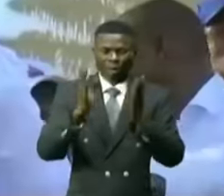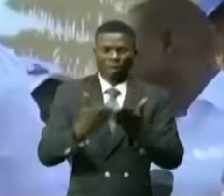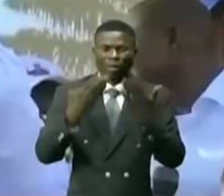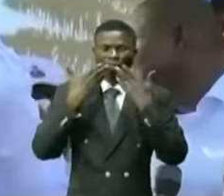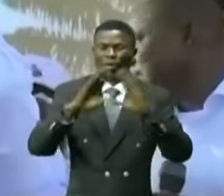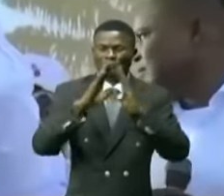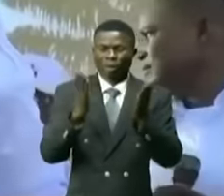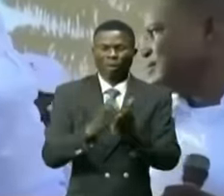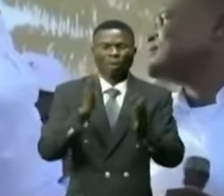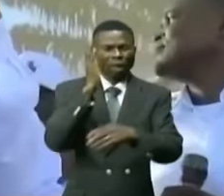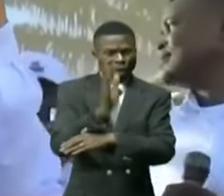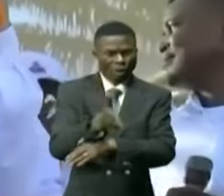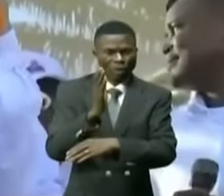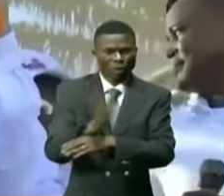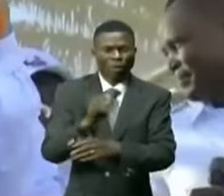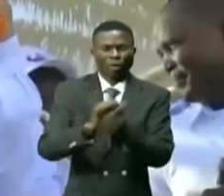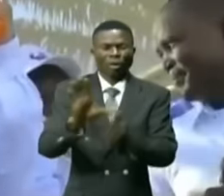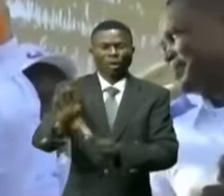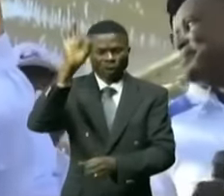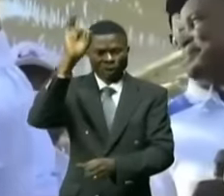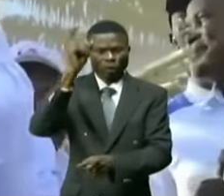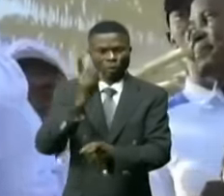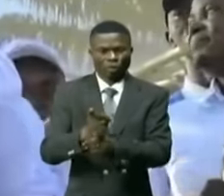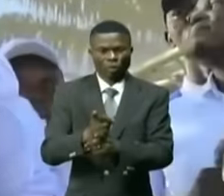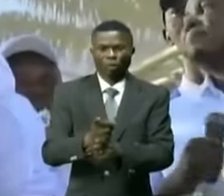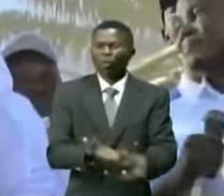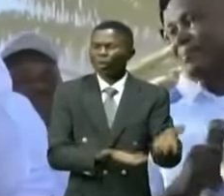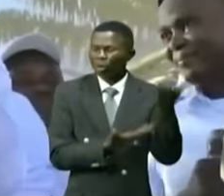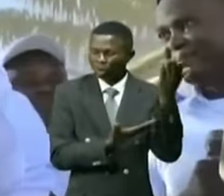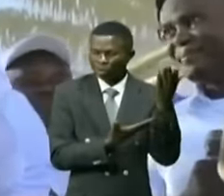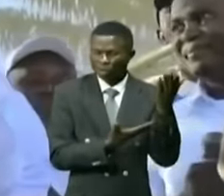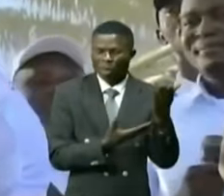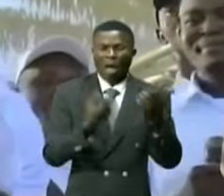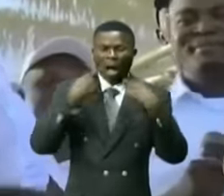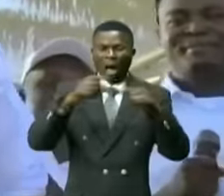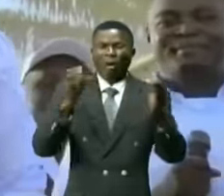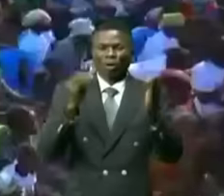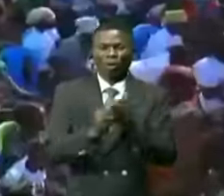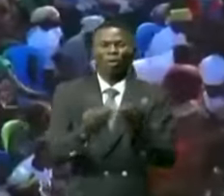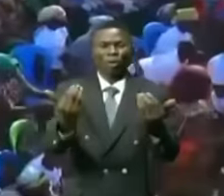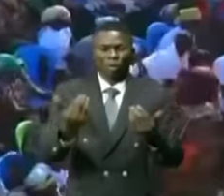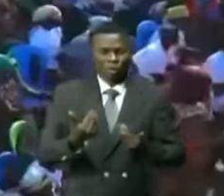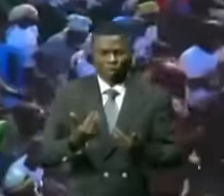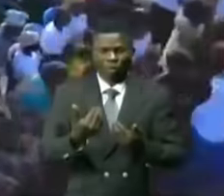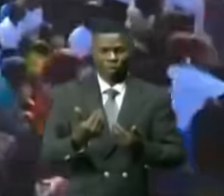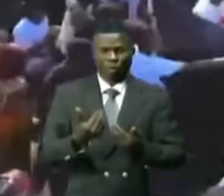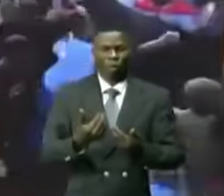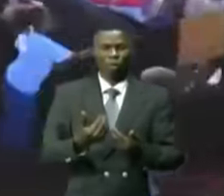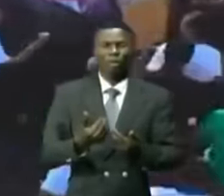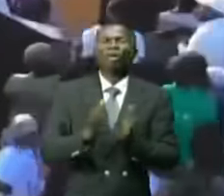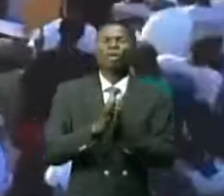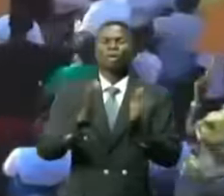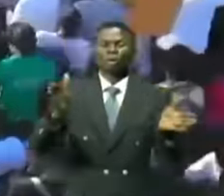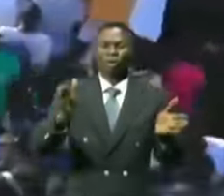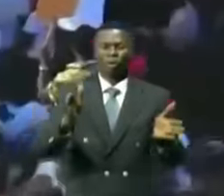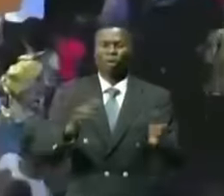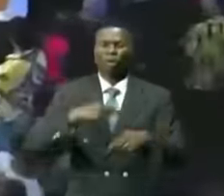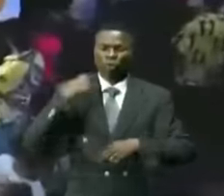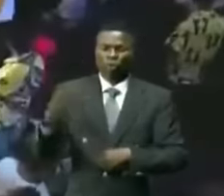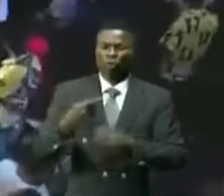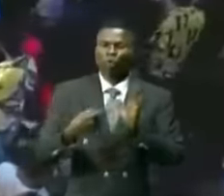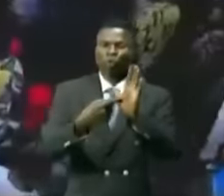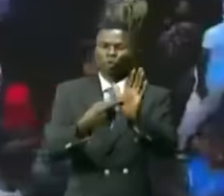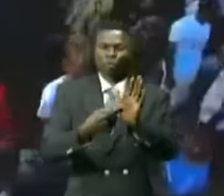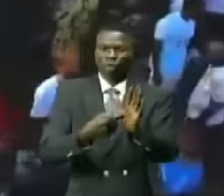les a conscientisés sur le choix opéré le jour du vote, tout en leur rappelant sa volonté d'hospitalité légendaire qu'il a toujours prouvée